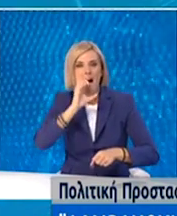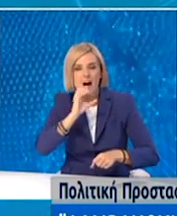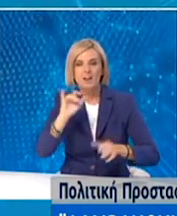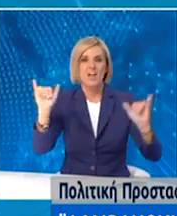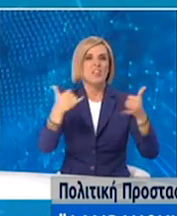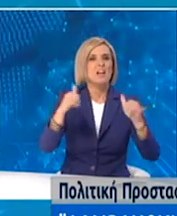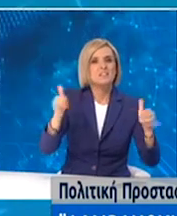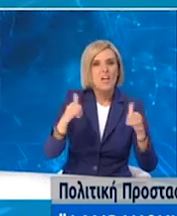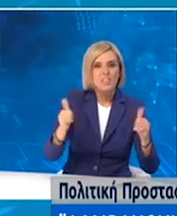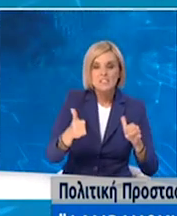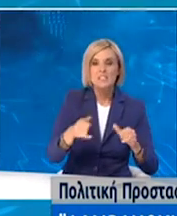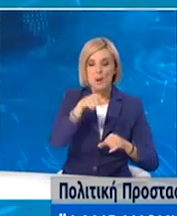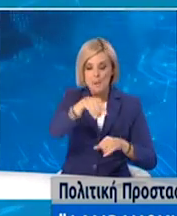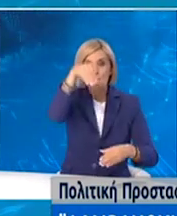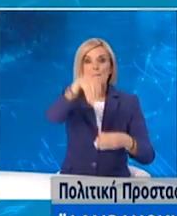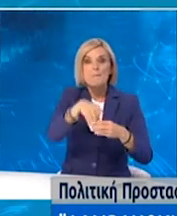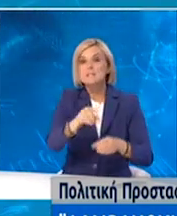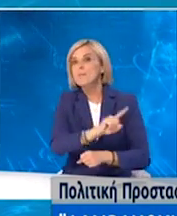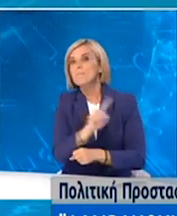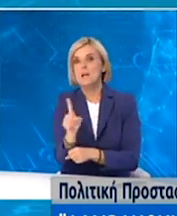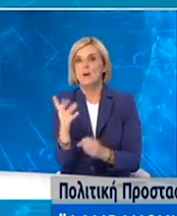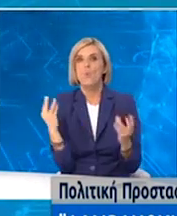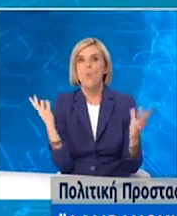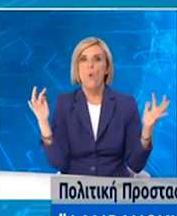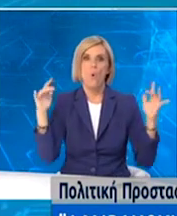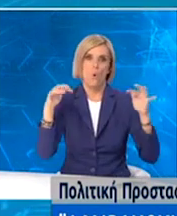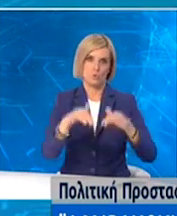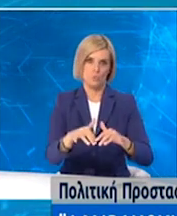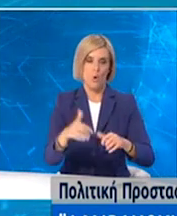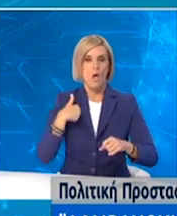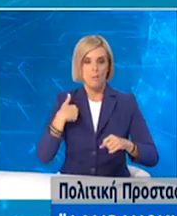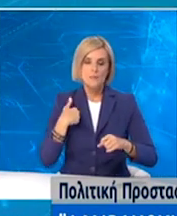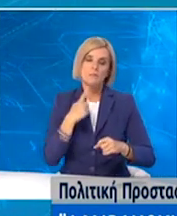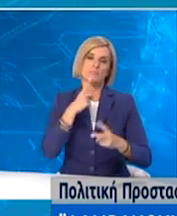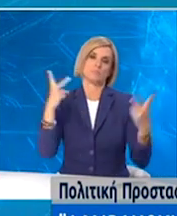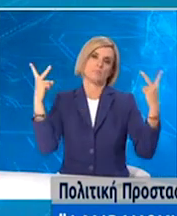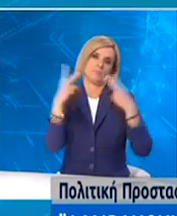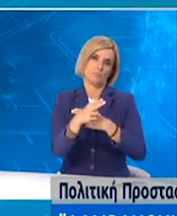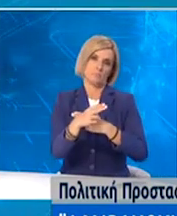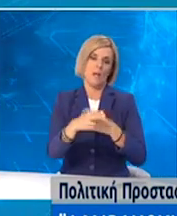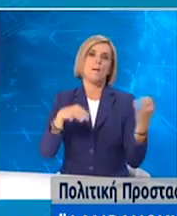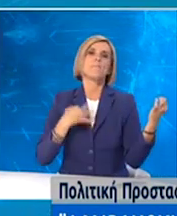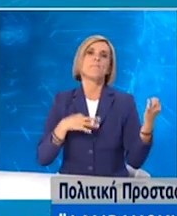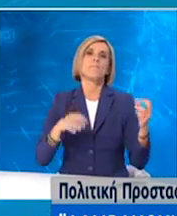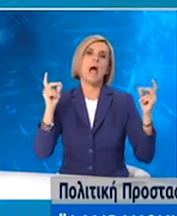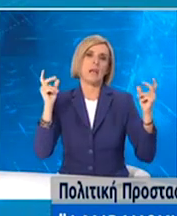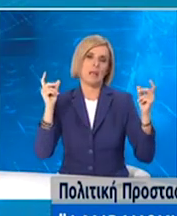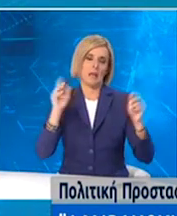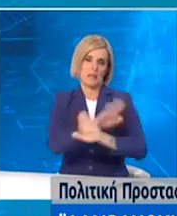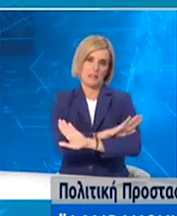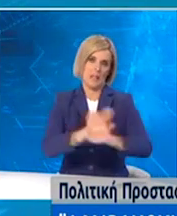χώρους διασκέδασης, όπου είχαμε περισσότερο κόσμο από τον επιτρεπόμενο. Αναστήλαμε τα πανηγύρια, τουλάχιστον ως το τέλος